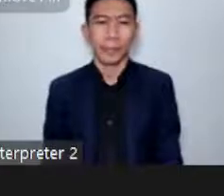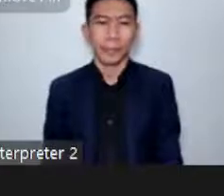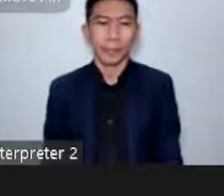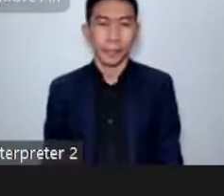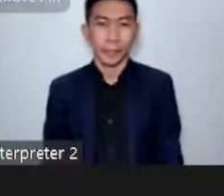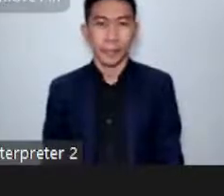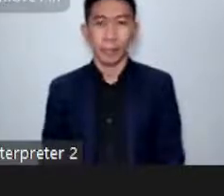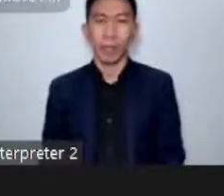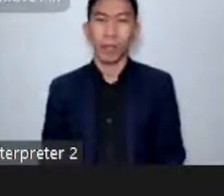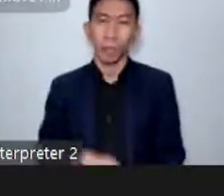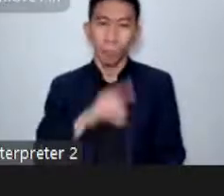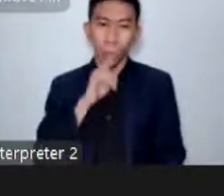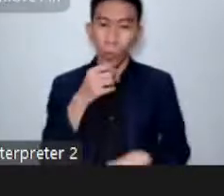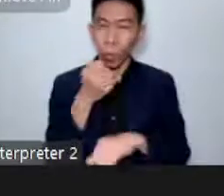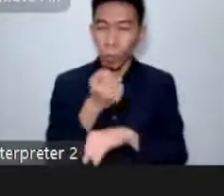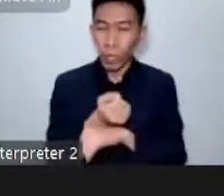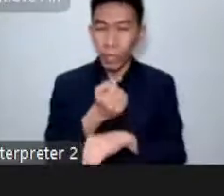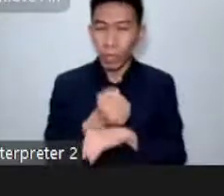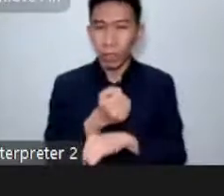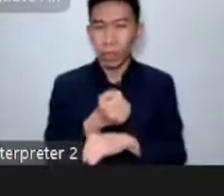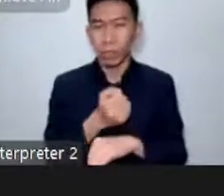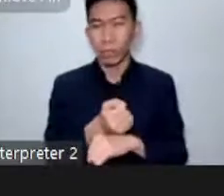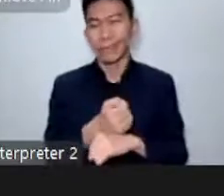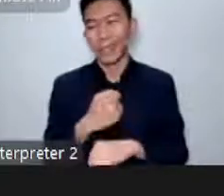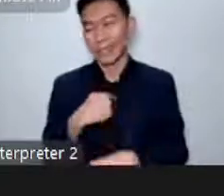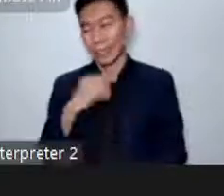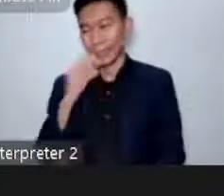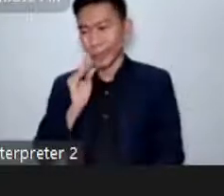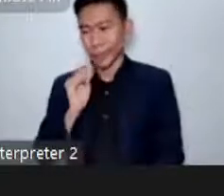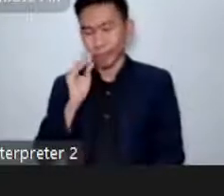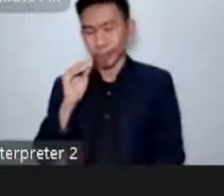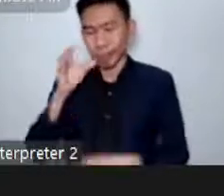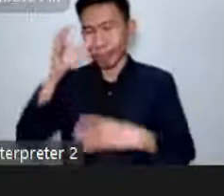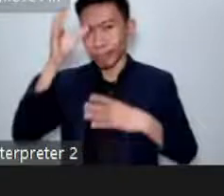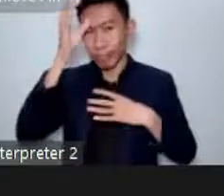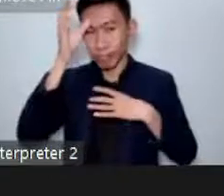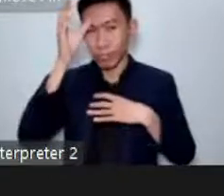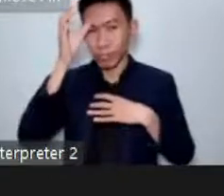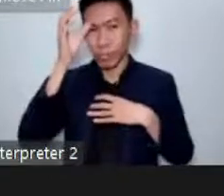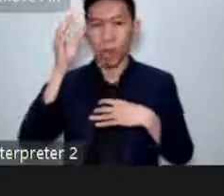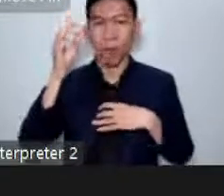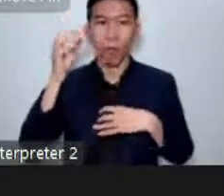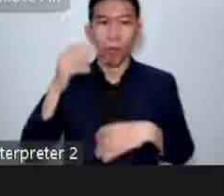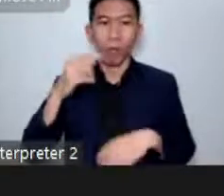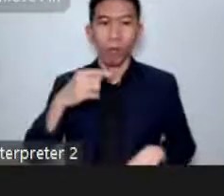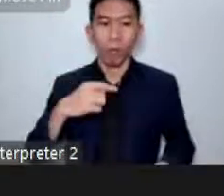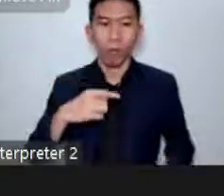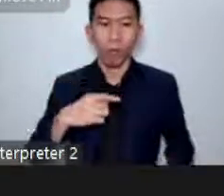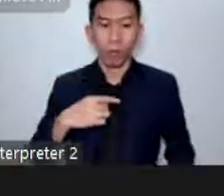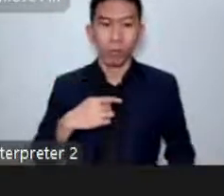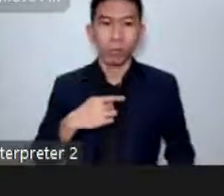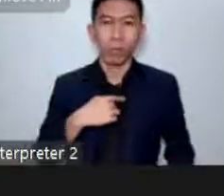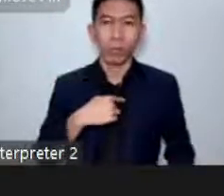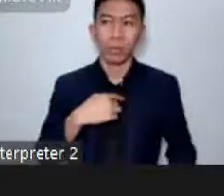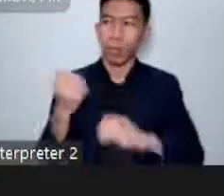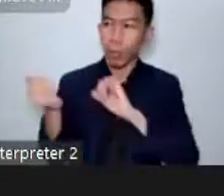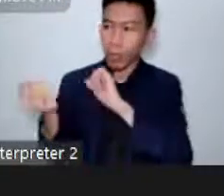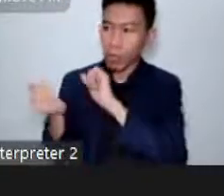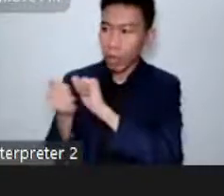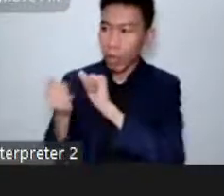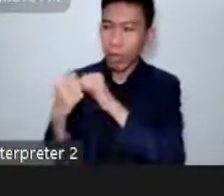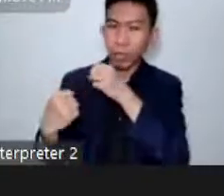Ang pinakamahirap po na moment po ng aking pinagdadaanan ay wala po akong karamay